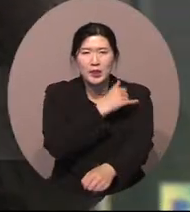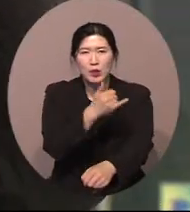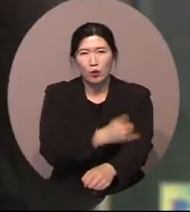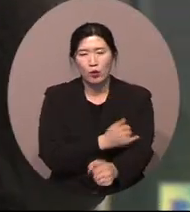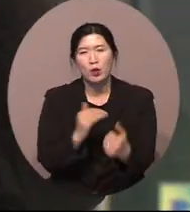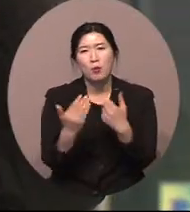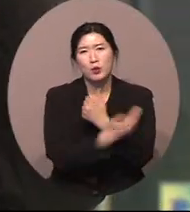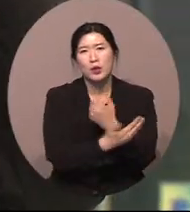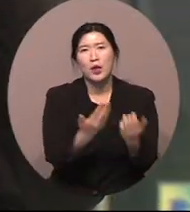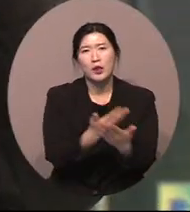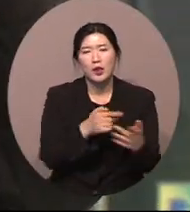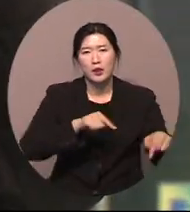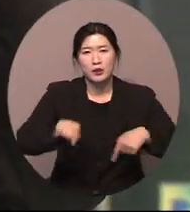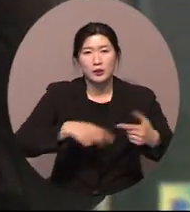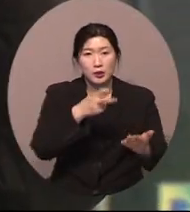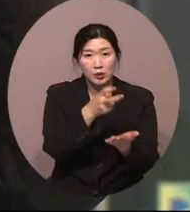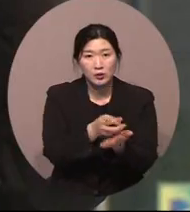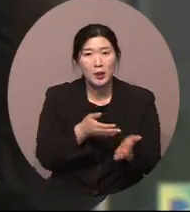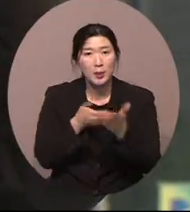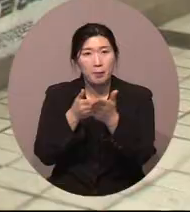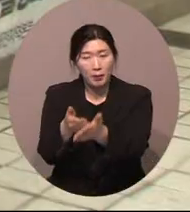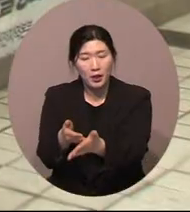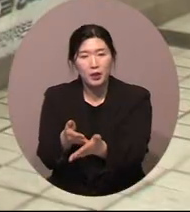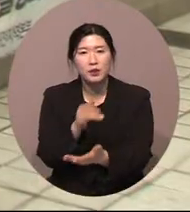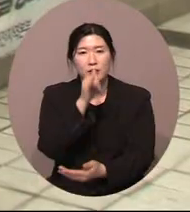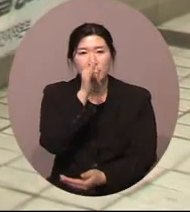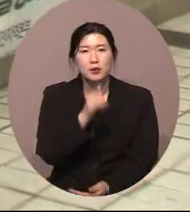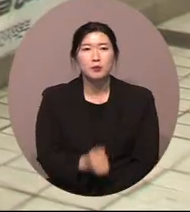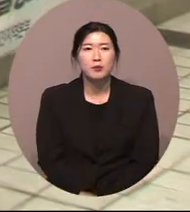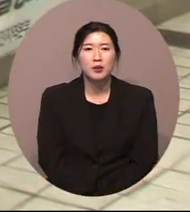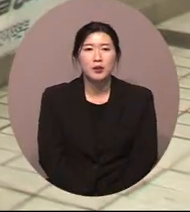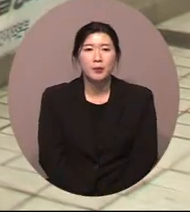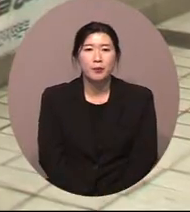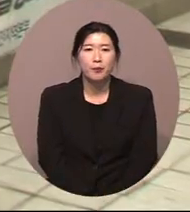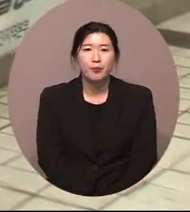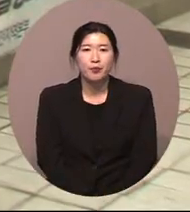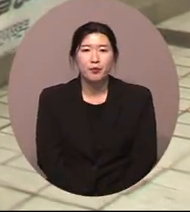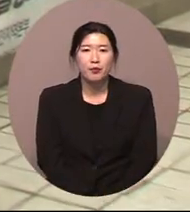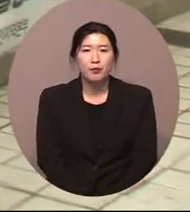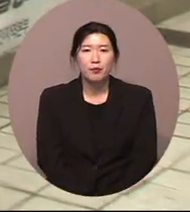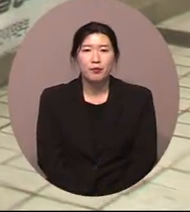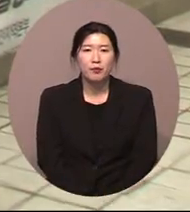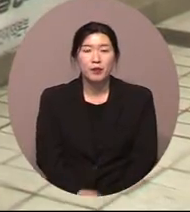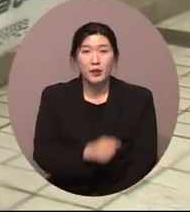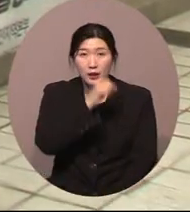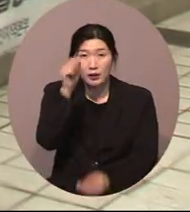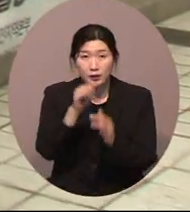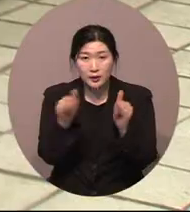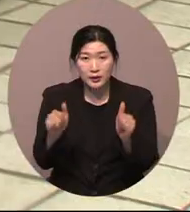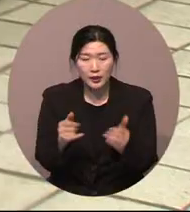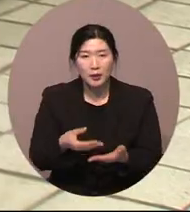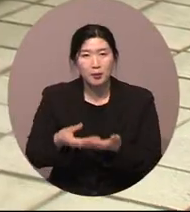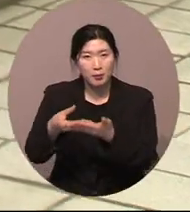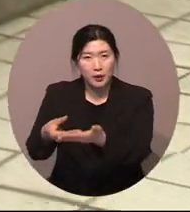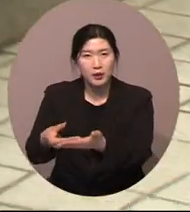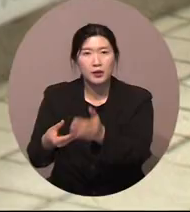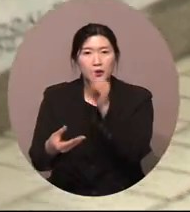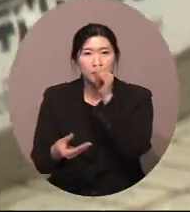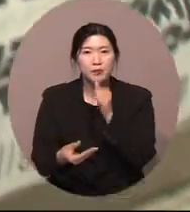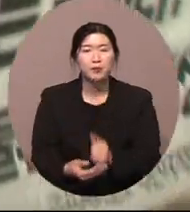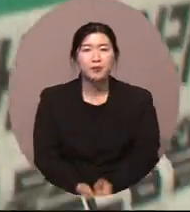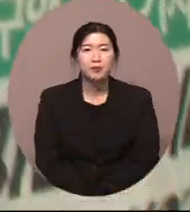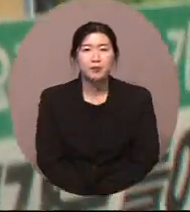보장하는 내용 등을 담은 13가지 요구 사항을 22대 총선 당선자들 에게 제안했습니다